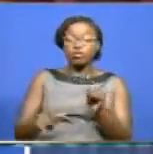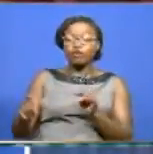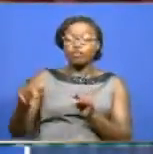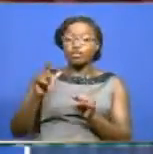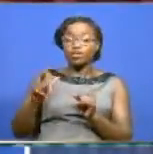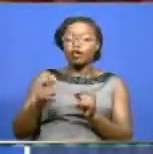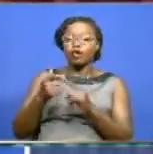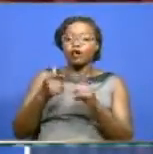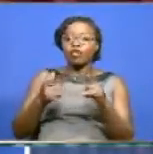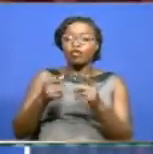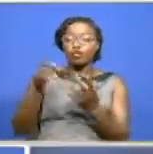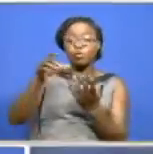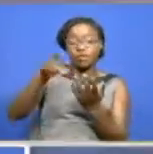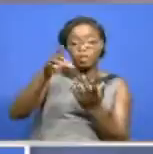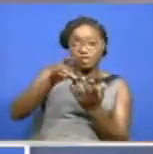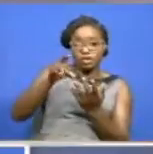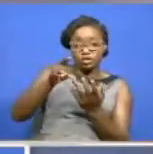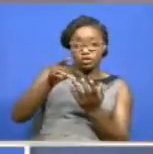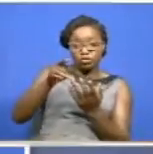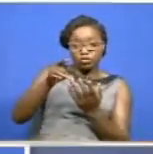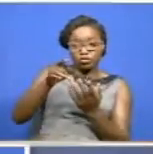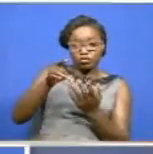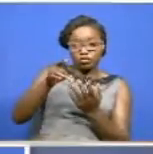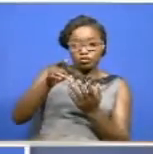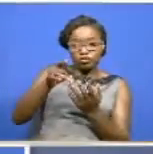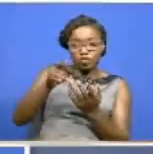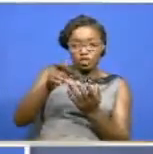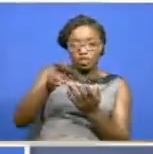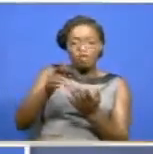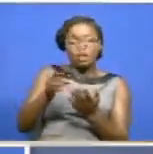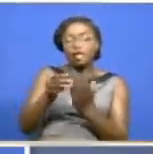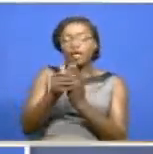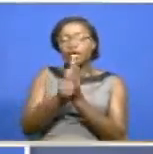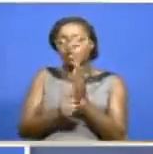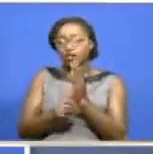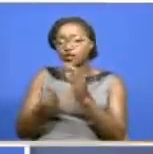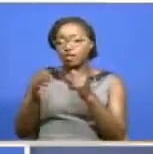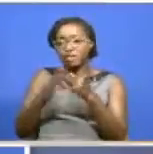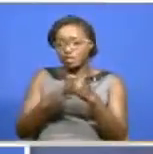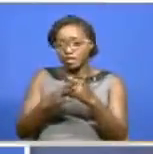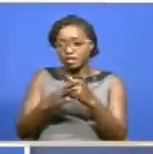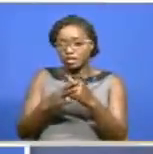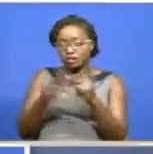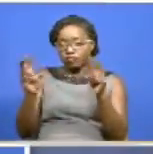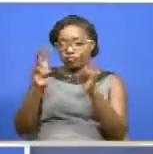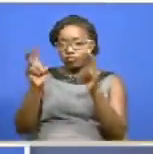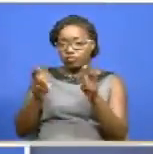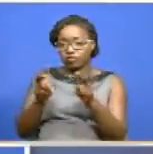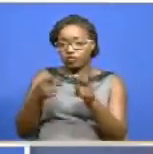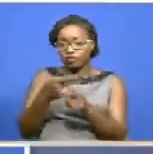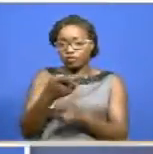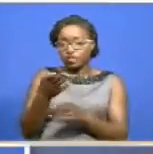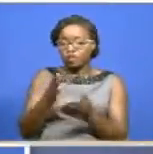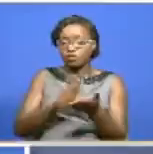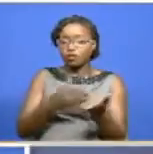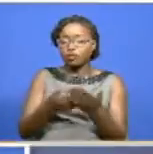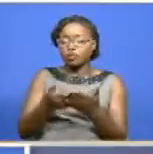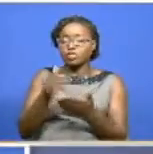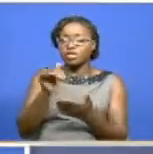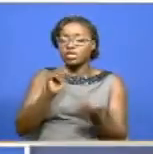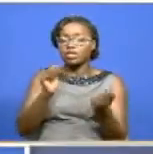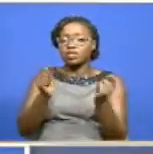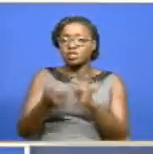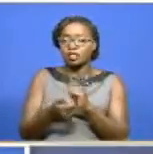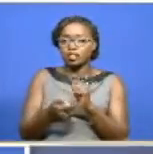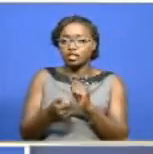kuanzia ngazi ya uteuzi wa waniaji. Kipengee cha 8 cha kifungu hicho cha mswada huo kinapendekeza kubadilishwa